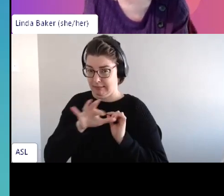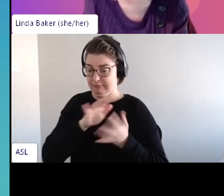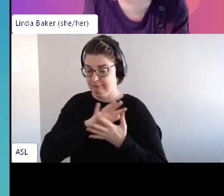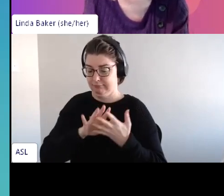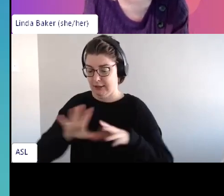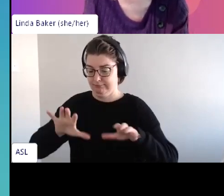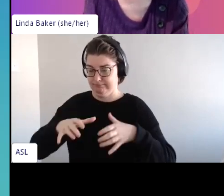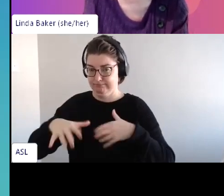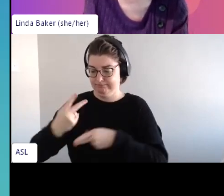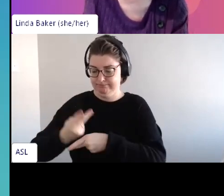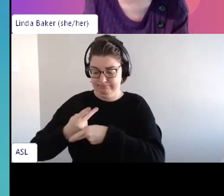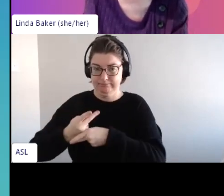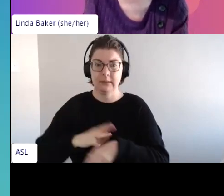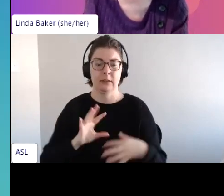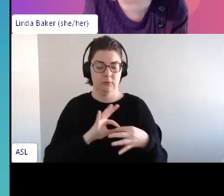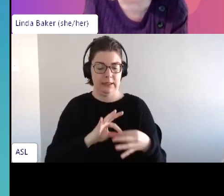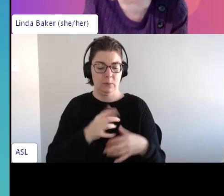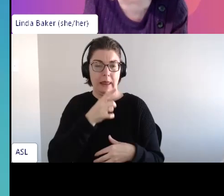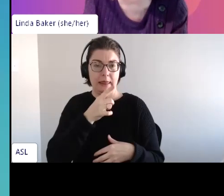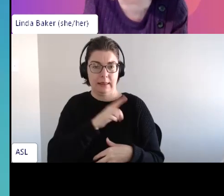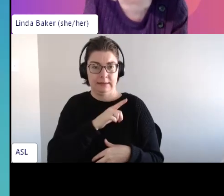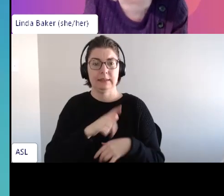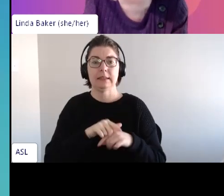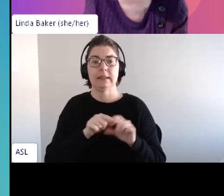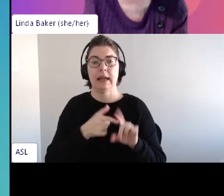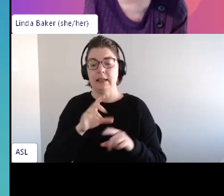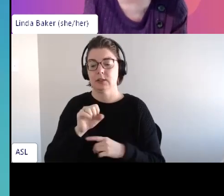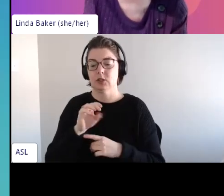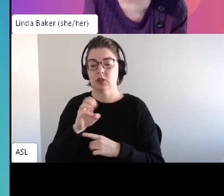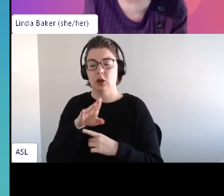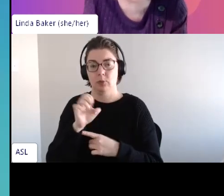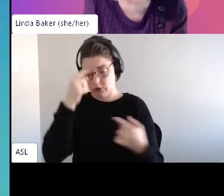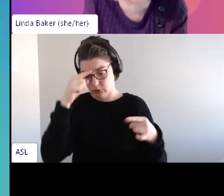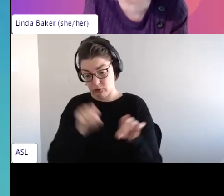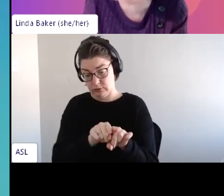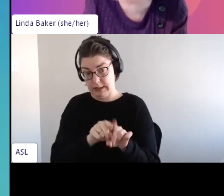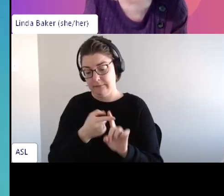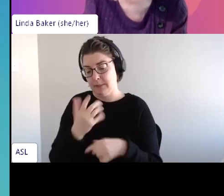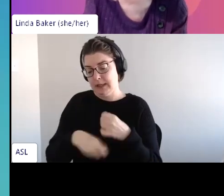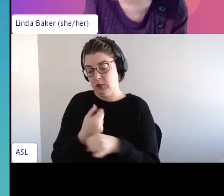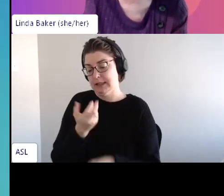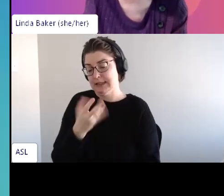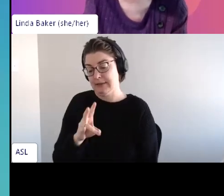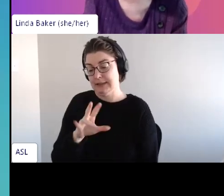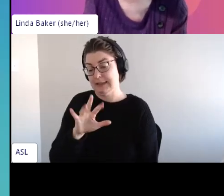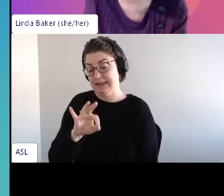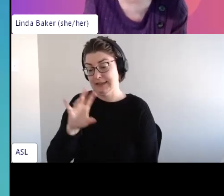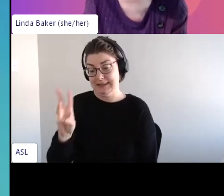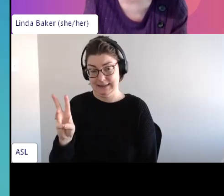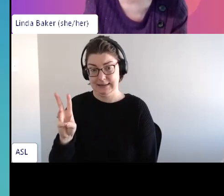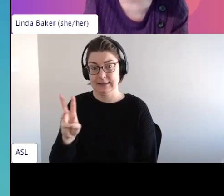ces territoires sont reliés au canton de London et au traité de 17 85